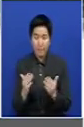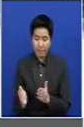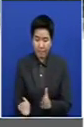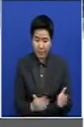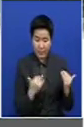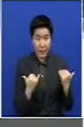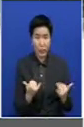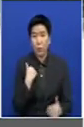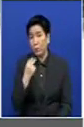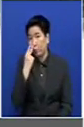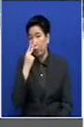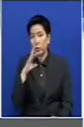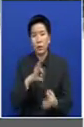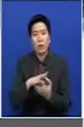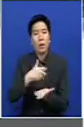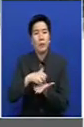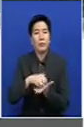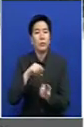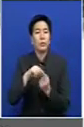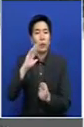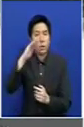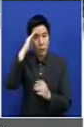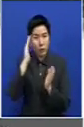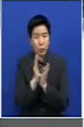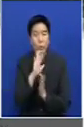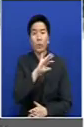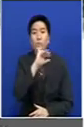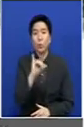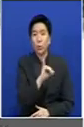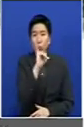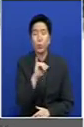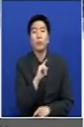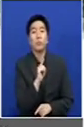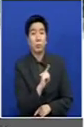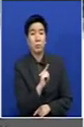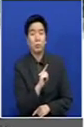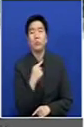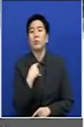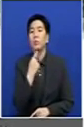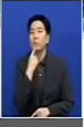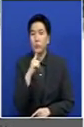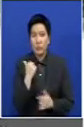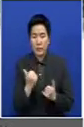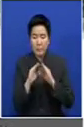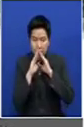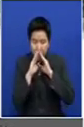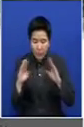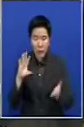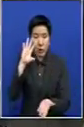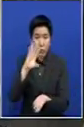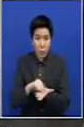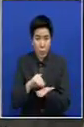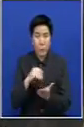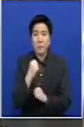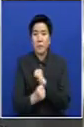เอาละค่ะคุณผู้ชมช่วงนี้ข้ามาดูรายงานจากตำรวจแห่งสหภาพยุโรปหรือว่ายูโรโพลกันบ้างค่ะล่าสุดนี้ได้เปิดเผยข้อมูลน